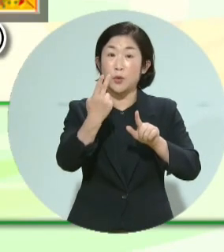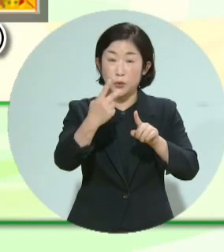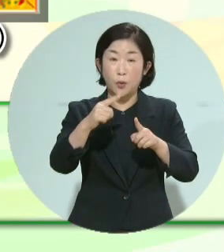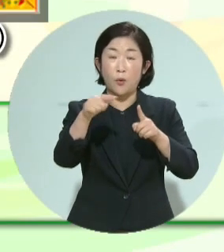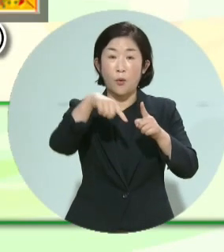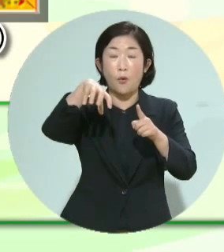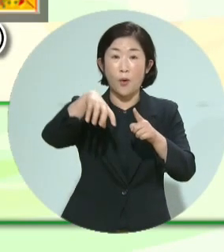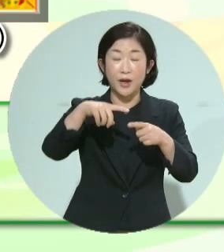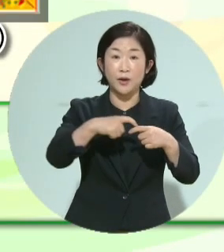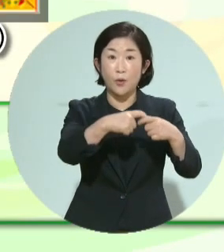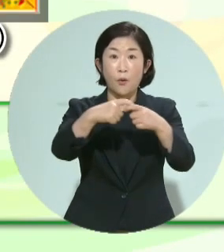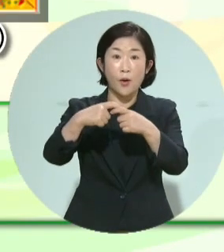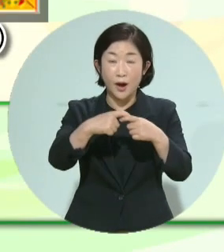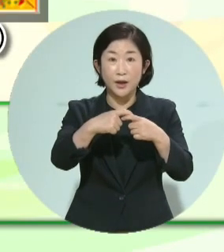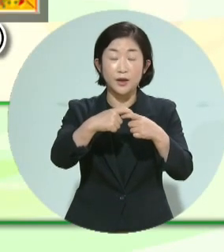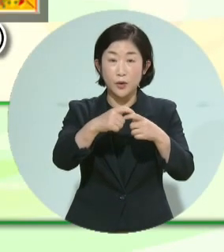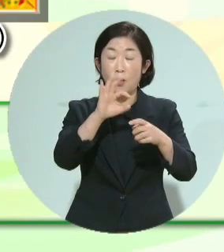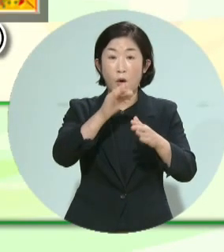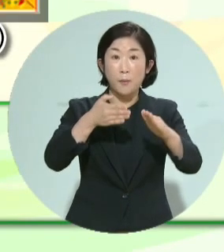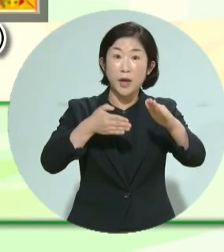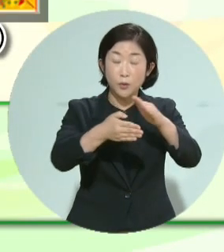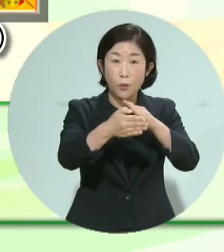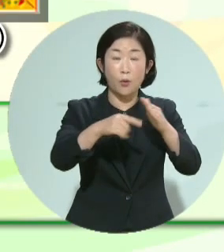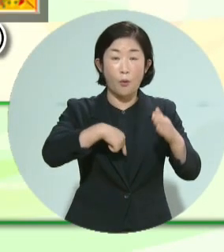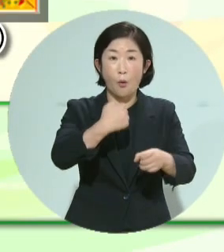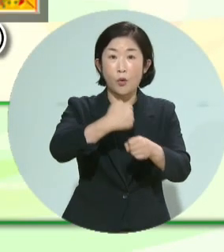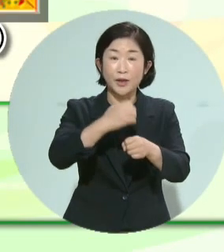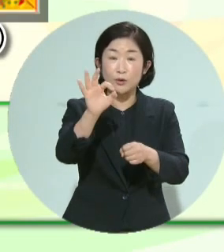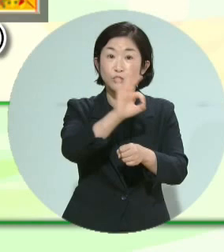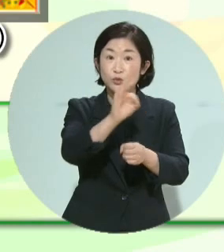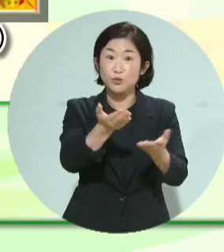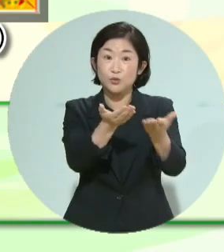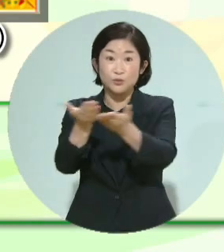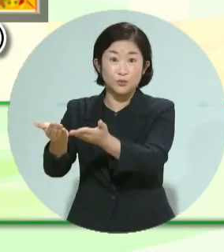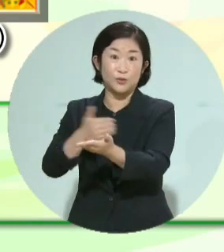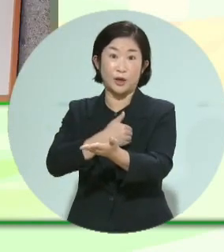東京メトロのオリジナルグッズが贈られます。